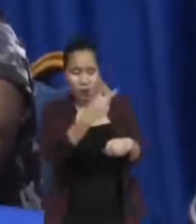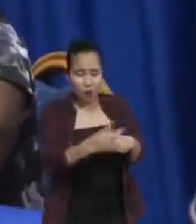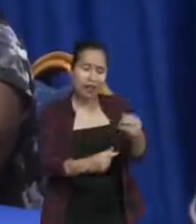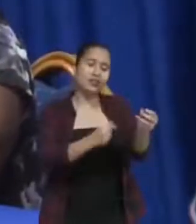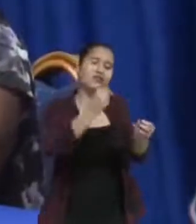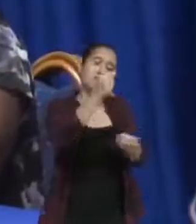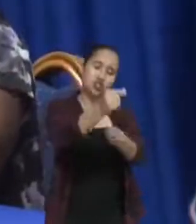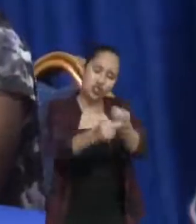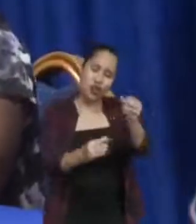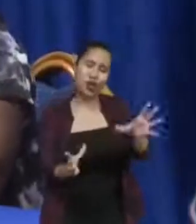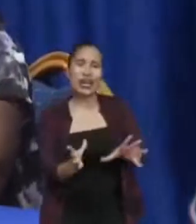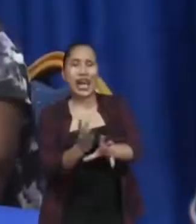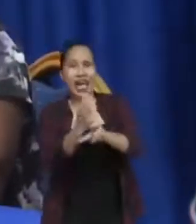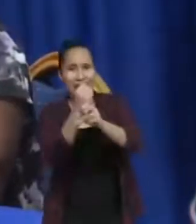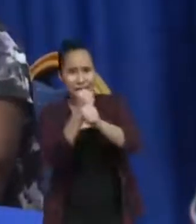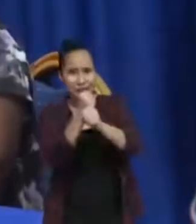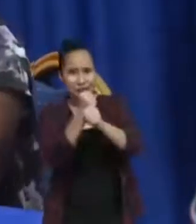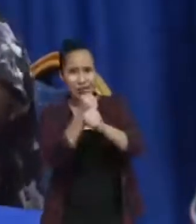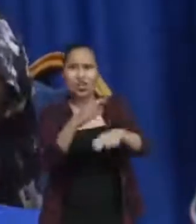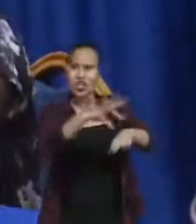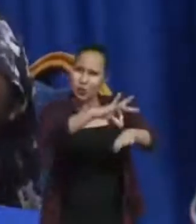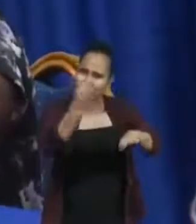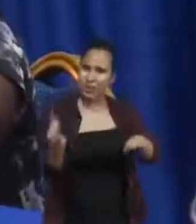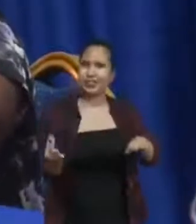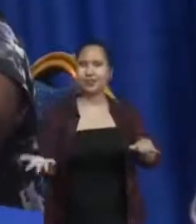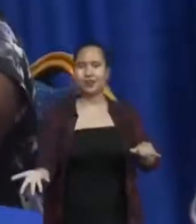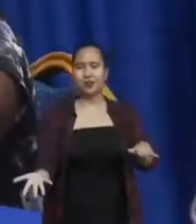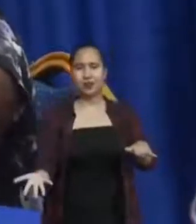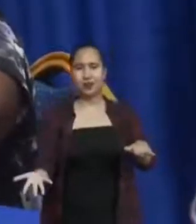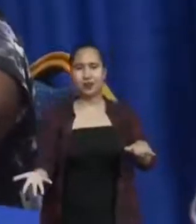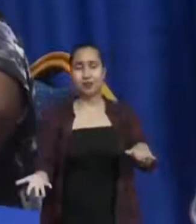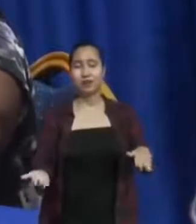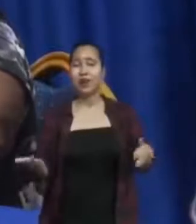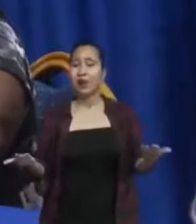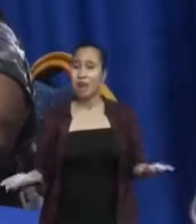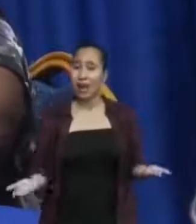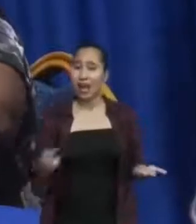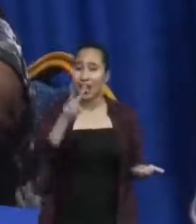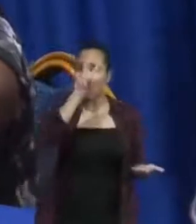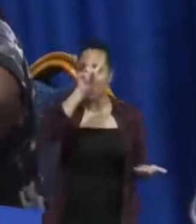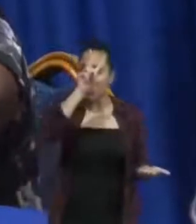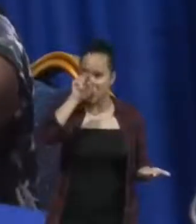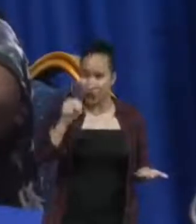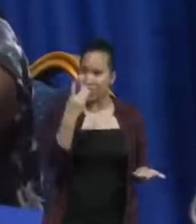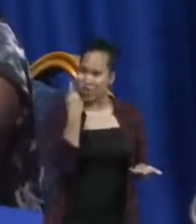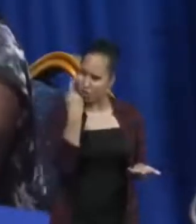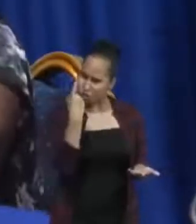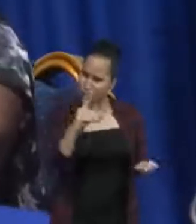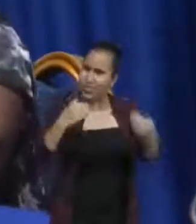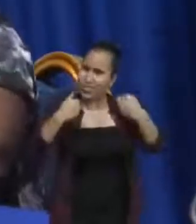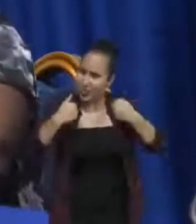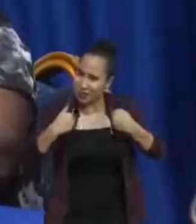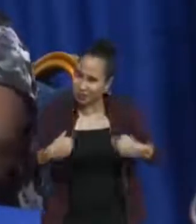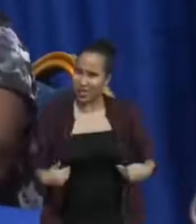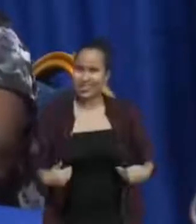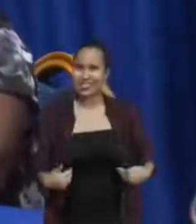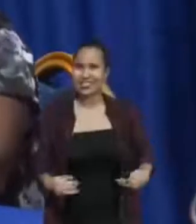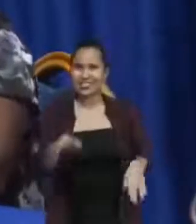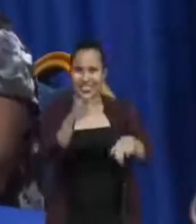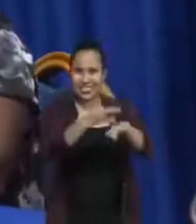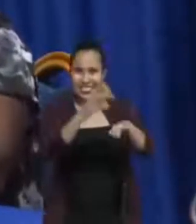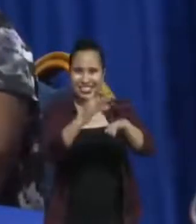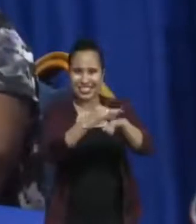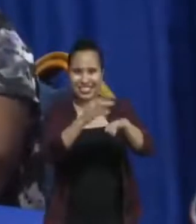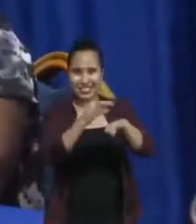de jepju baka fu krap baka tap ju futu. Maar if 20.000 masiki tegelijkertijd nou een